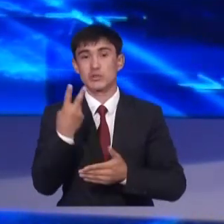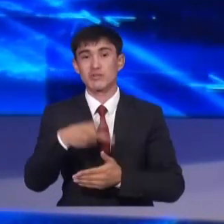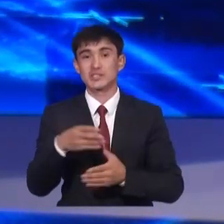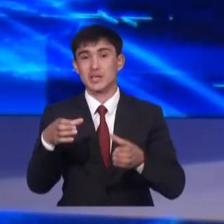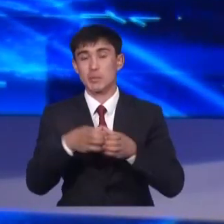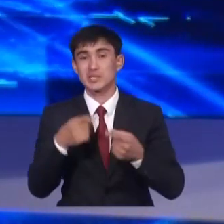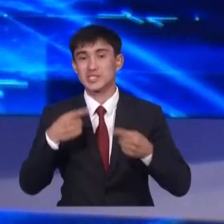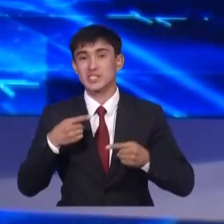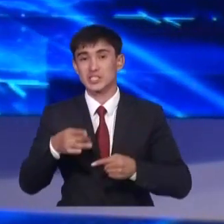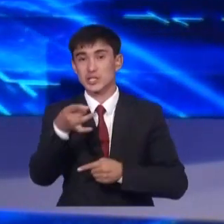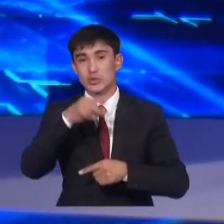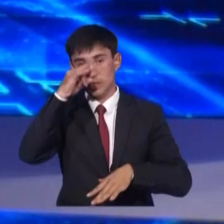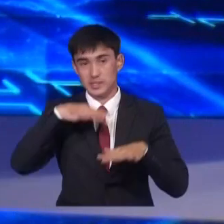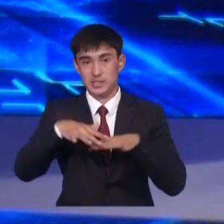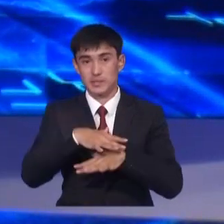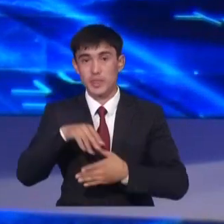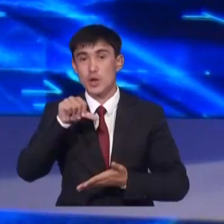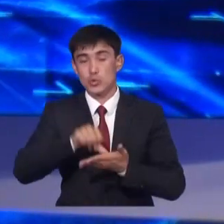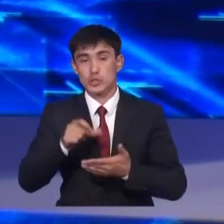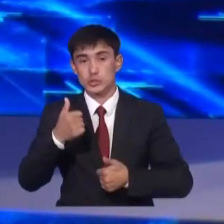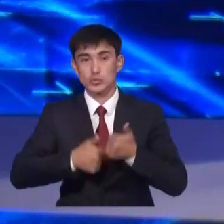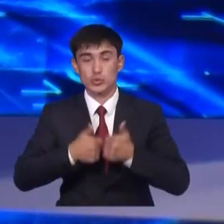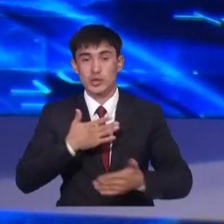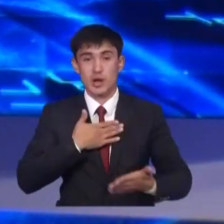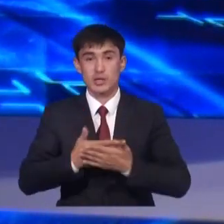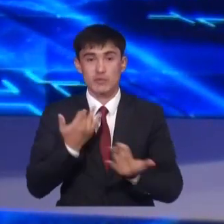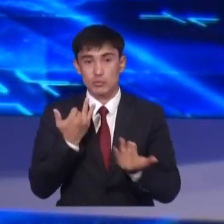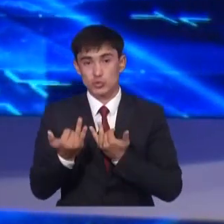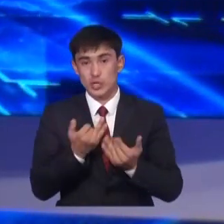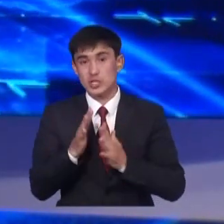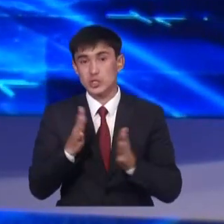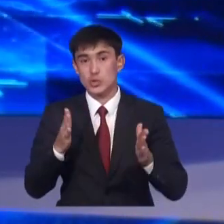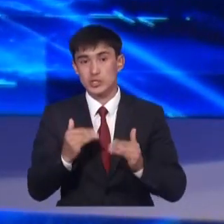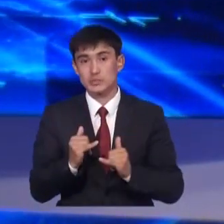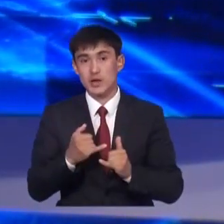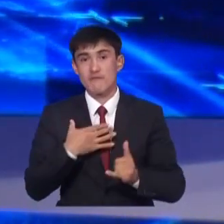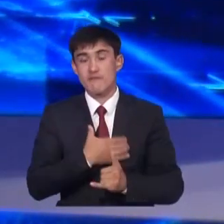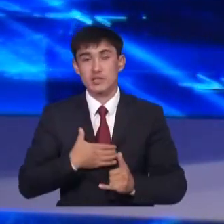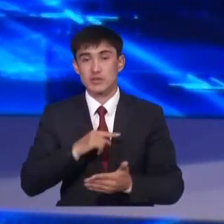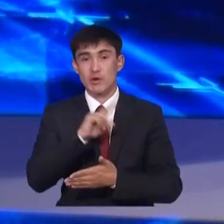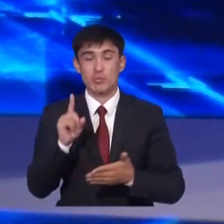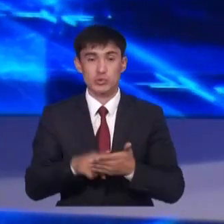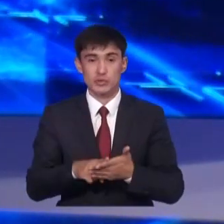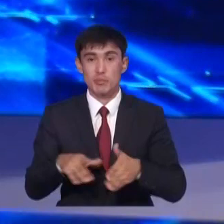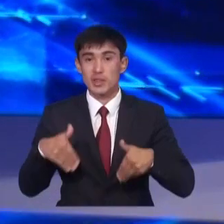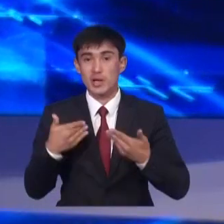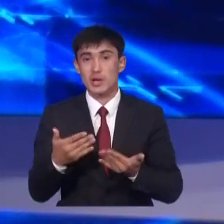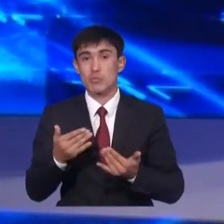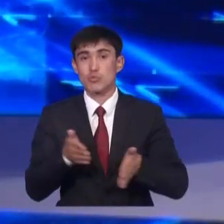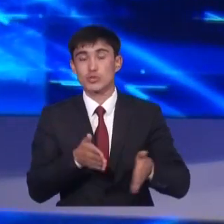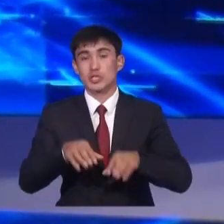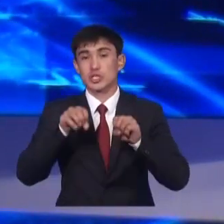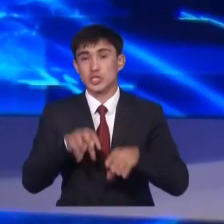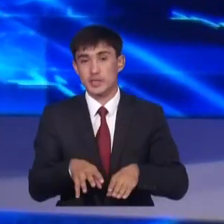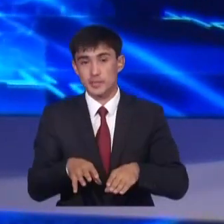20 команд из различных регионов Казахстана. Участники турнира активно обсуждали широкий спектр актуальных вопросов и предлагали пути